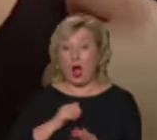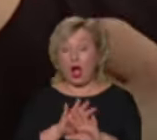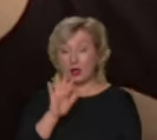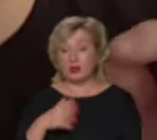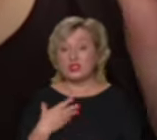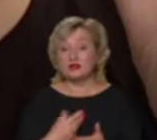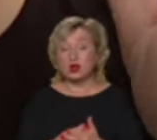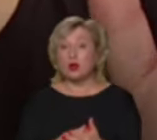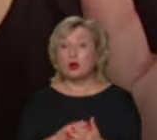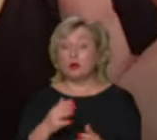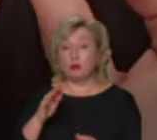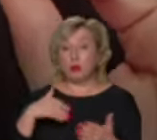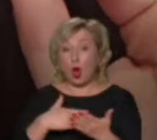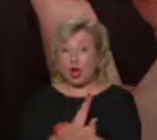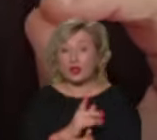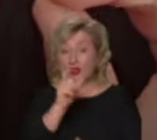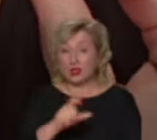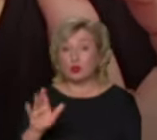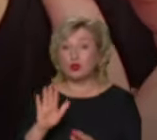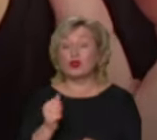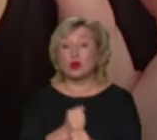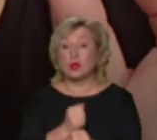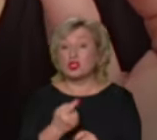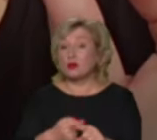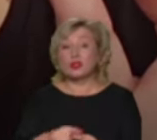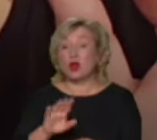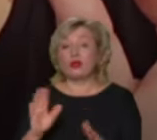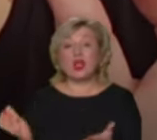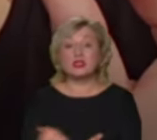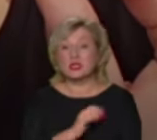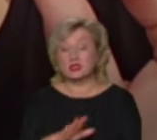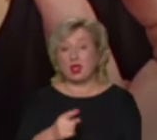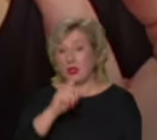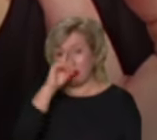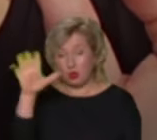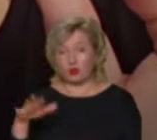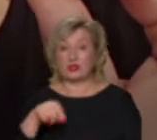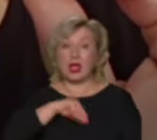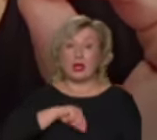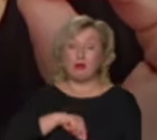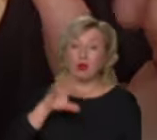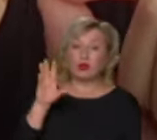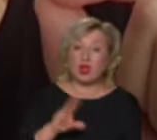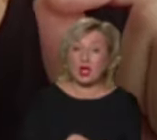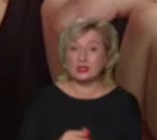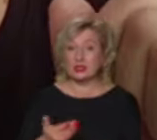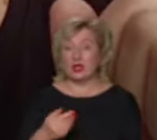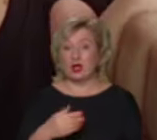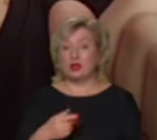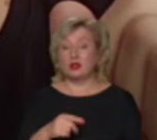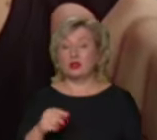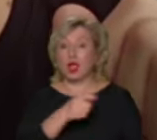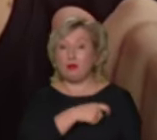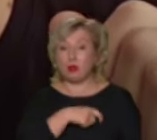позицію, політики будуть робити все для того, щоб цього не склалося. Бо це непопулярно, це репутація. І от ви самі говорили про те, що